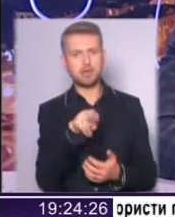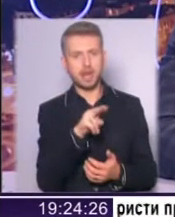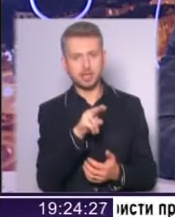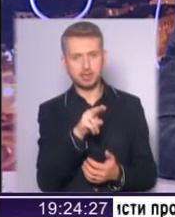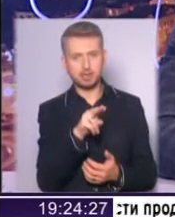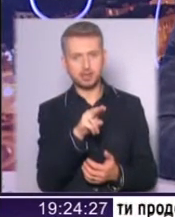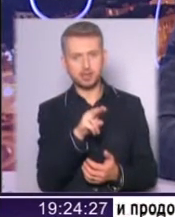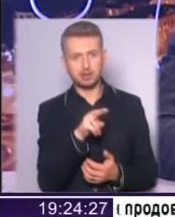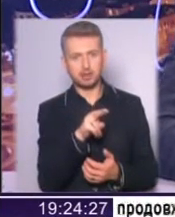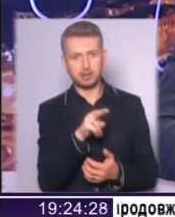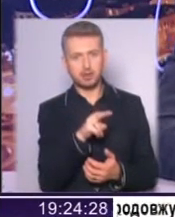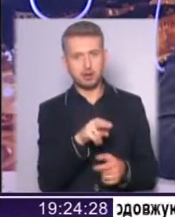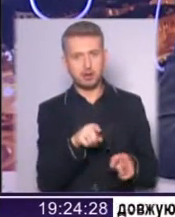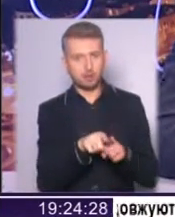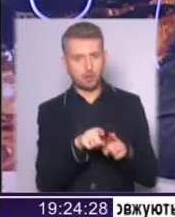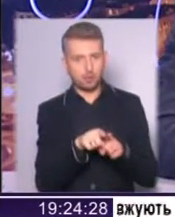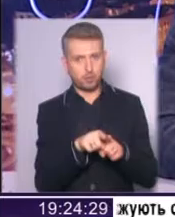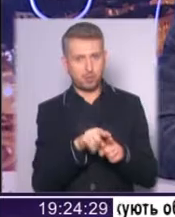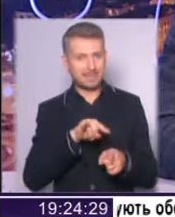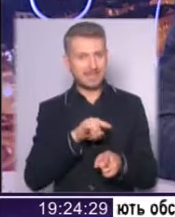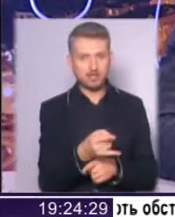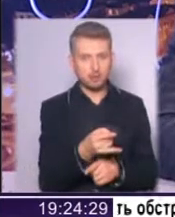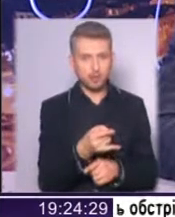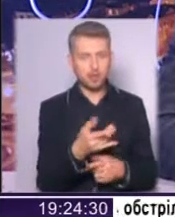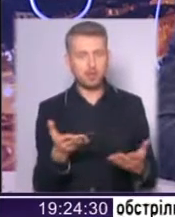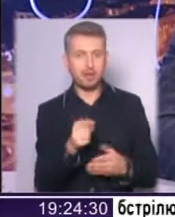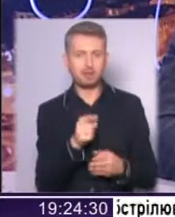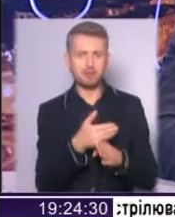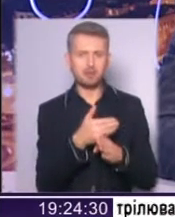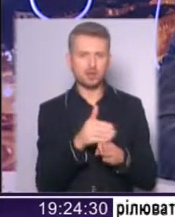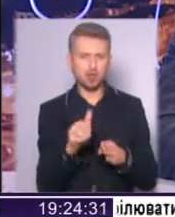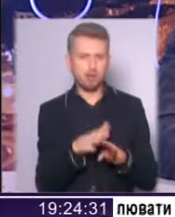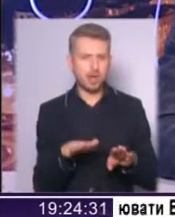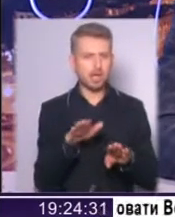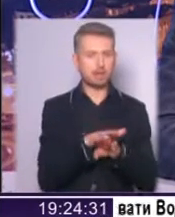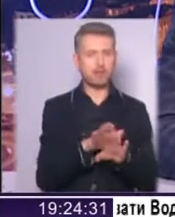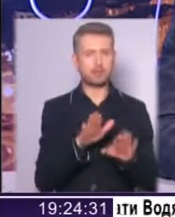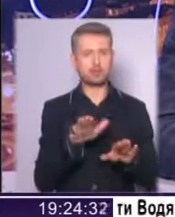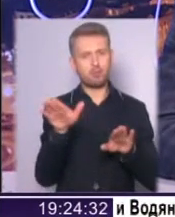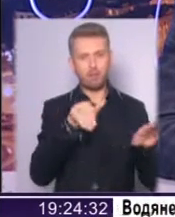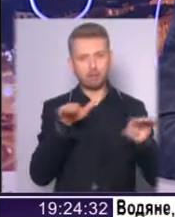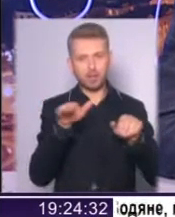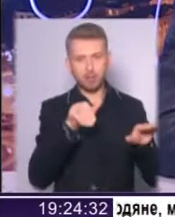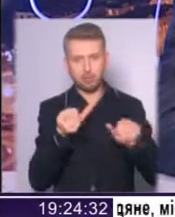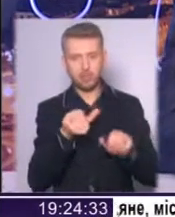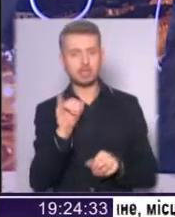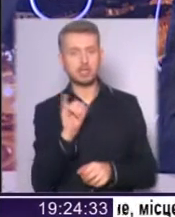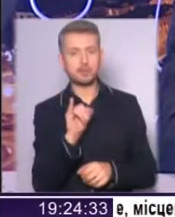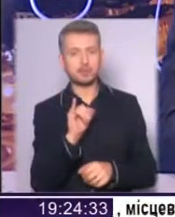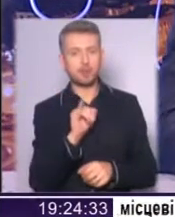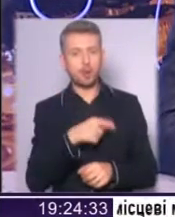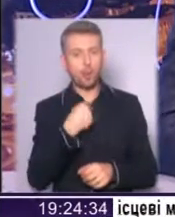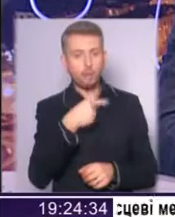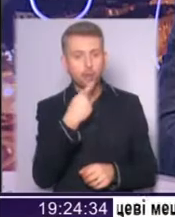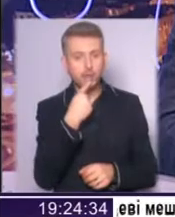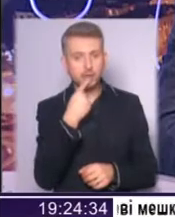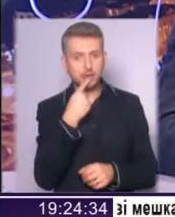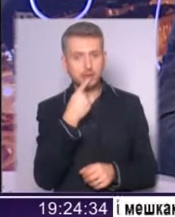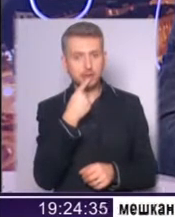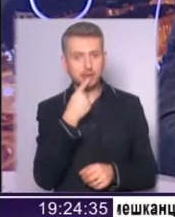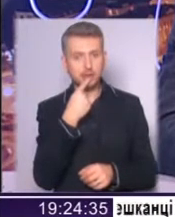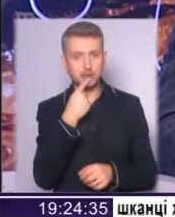Національному банку уряд має право запозичити не менше 38 мільярдів гривень. Тобто, ми додавши цю суму, то ми отримуємо десь 350,